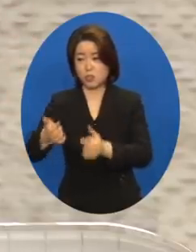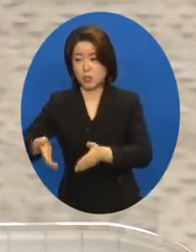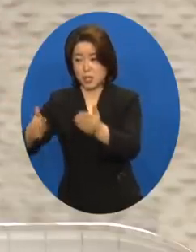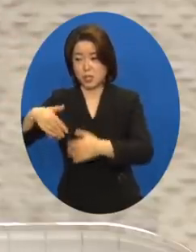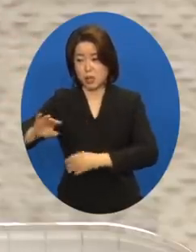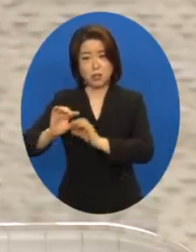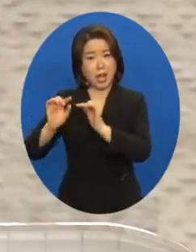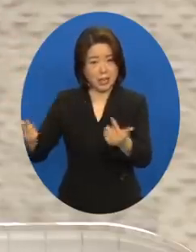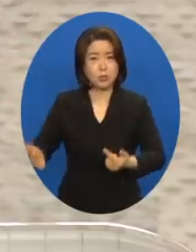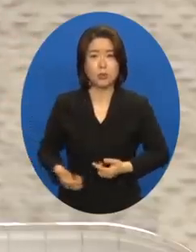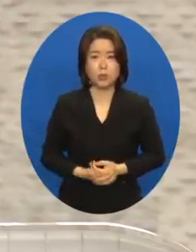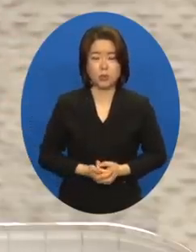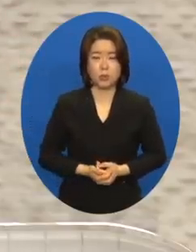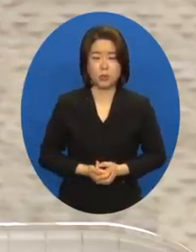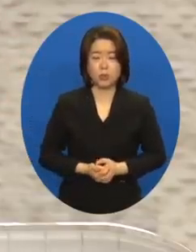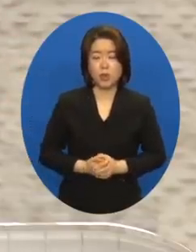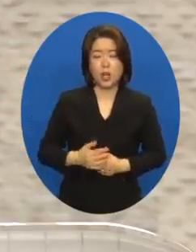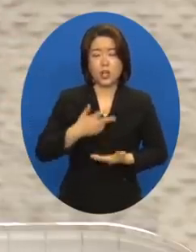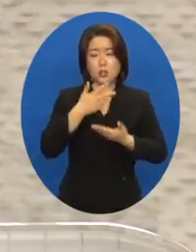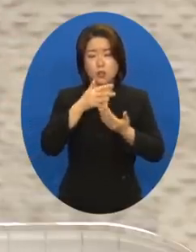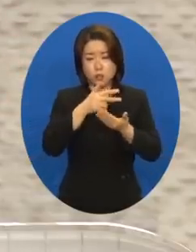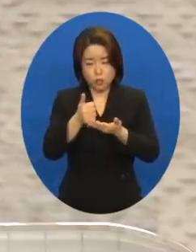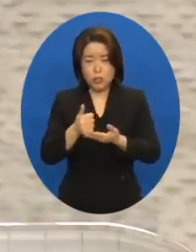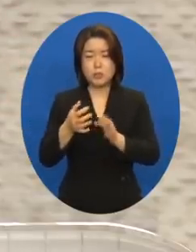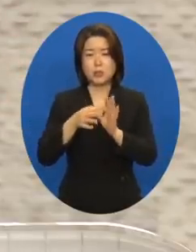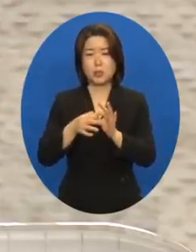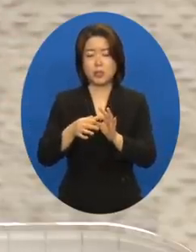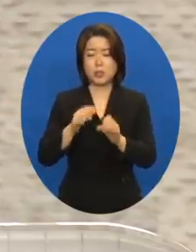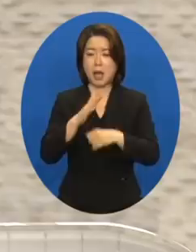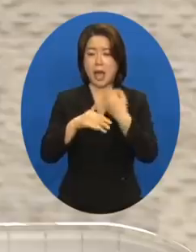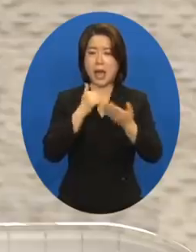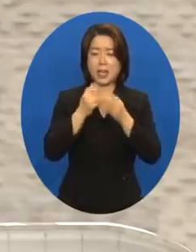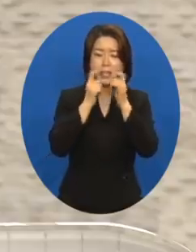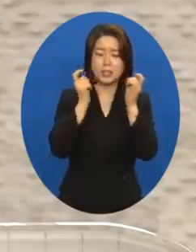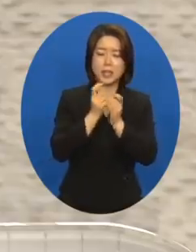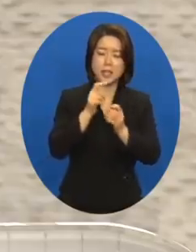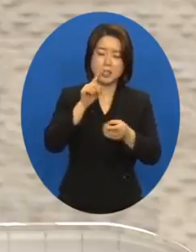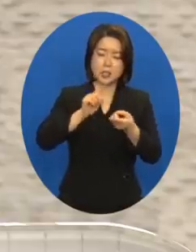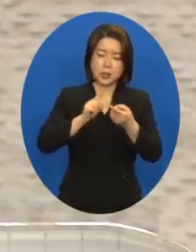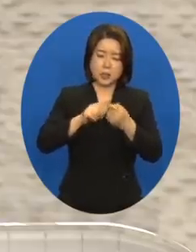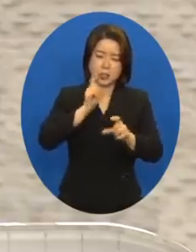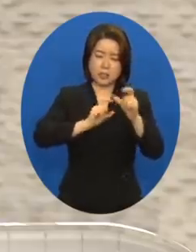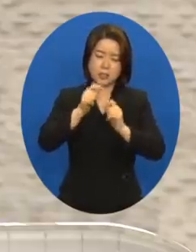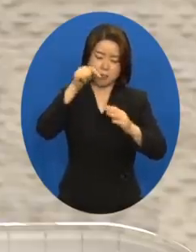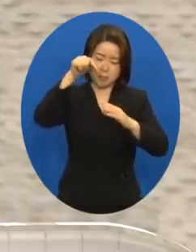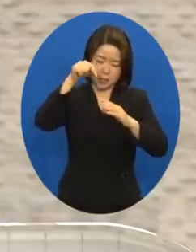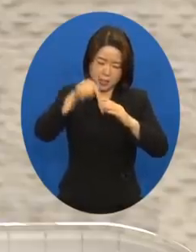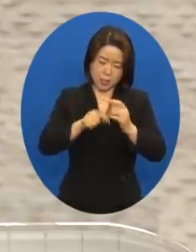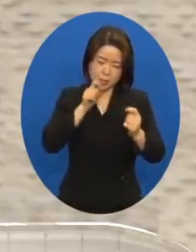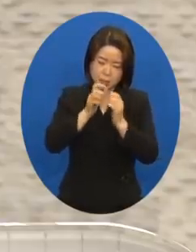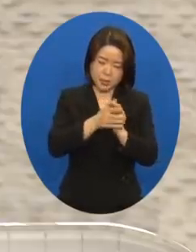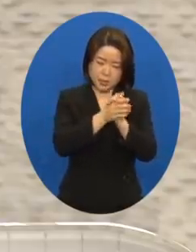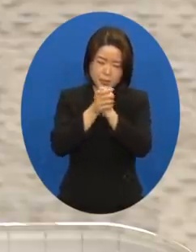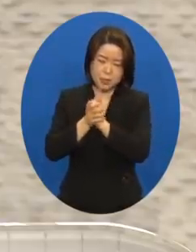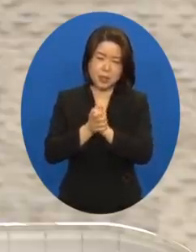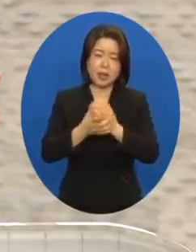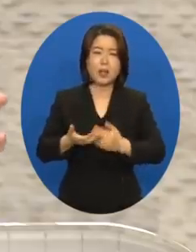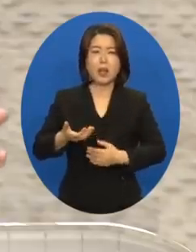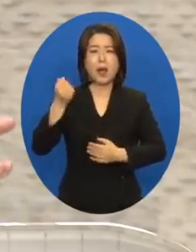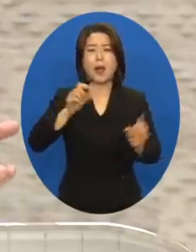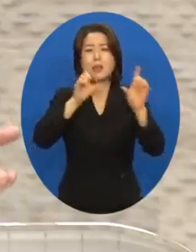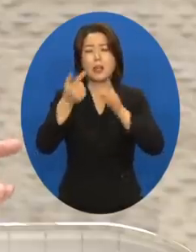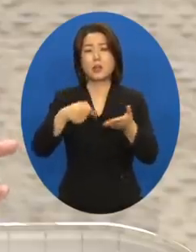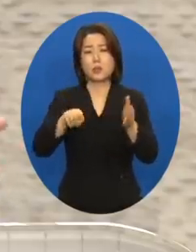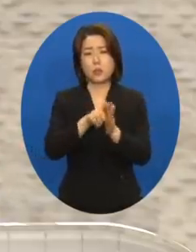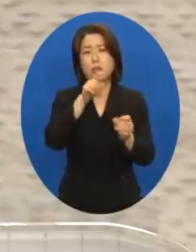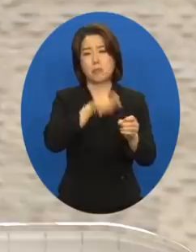아니다 주님을 통해서 하나님과 개인적으로 더 기뻐 친밀한 관계를 누리게 하시려고 성령으로